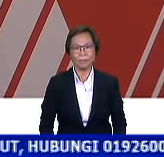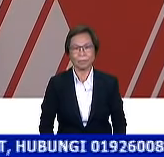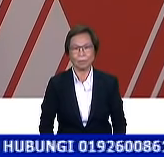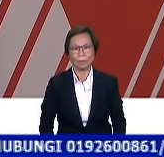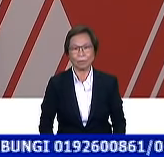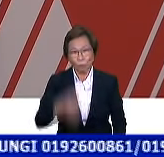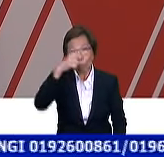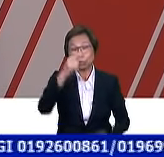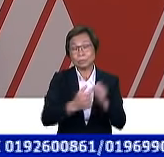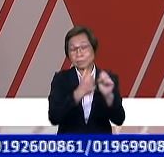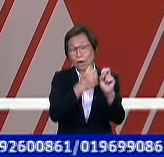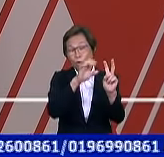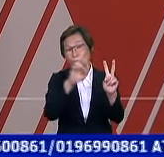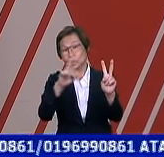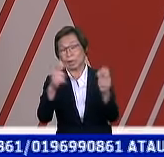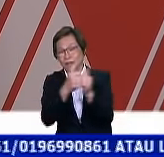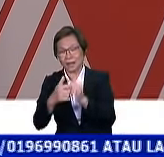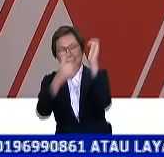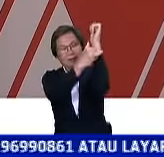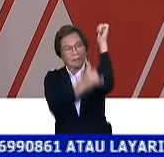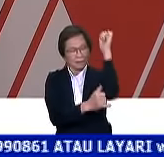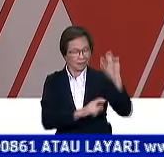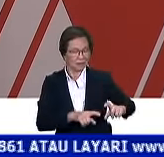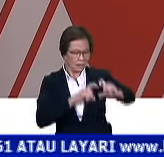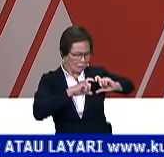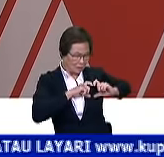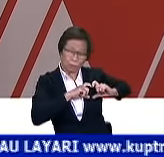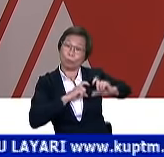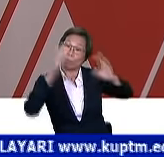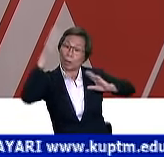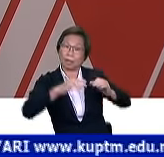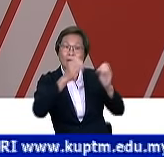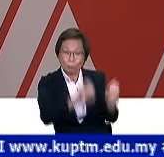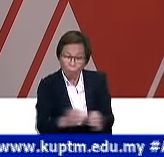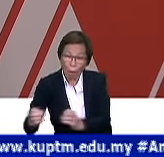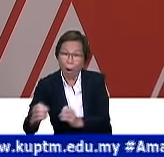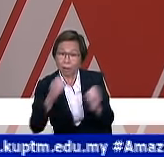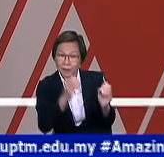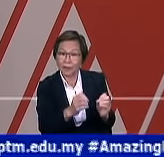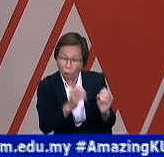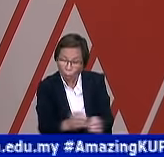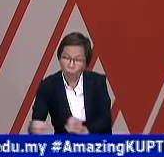Okay, untuk tahun ini bersama dengan Yayasan Jantung Malaysia, kita melaksanakan kempen yang disebut sebagai